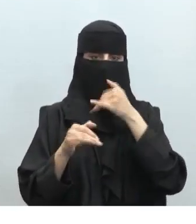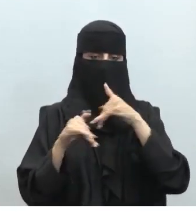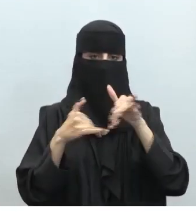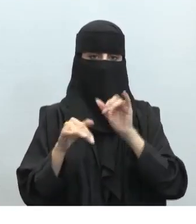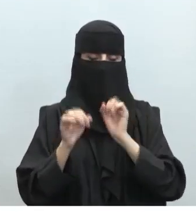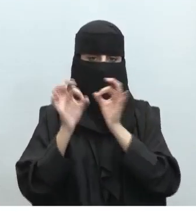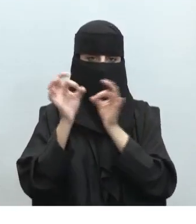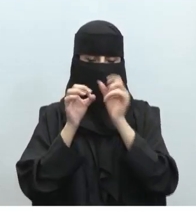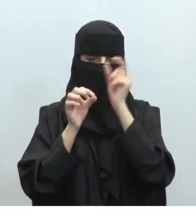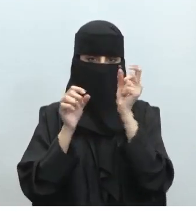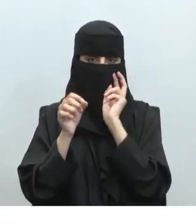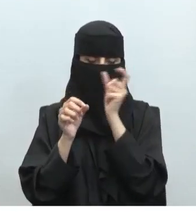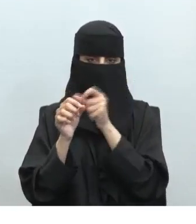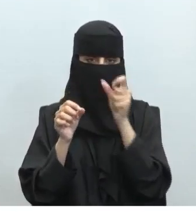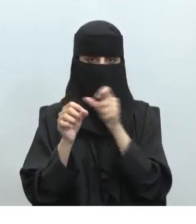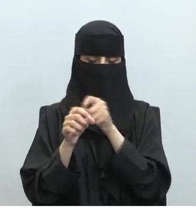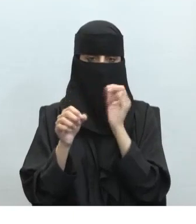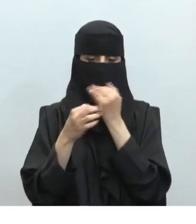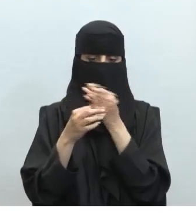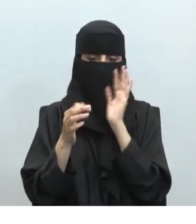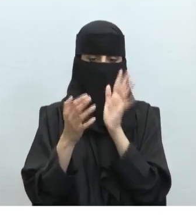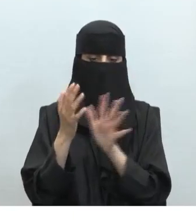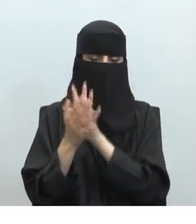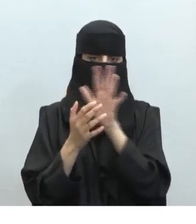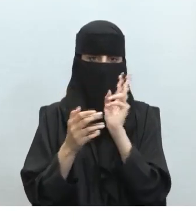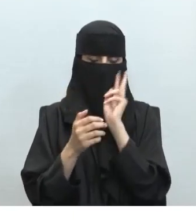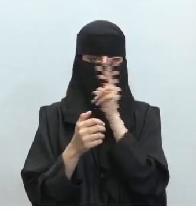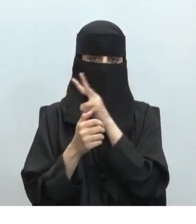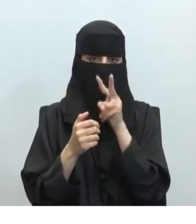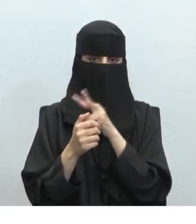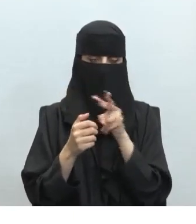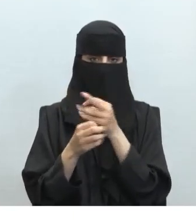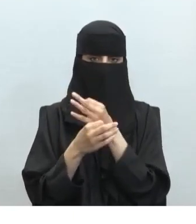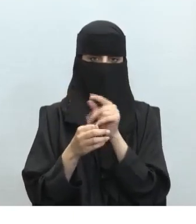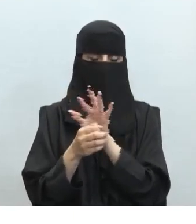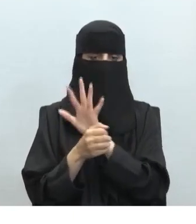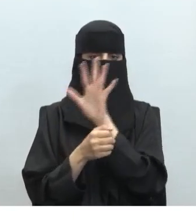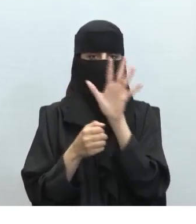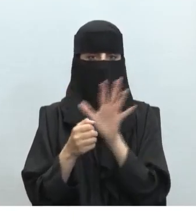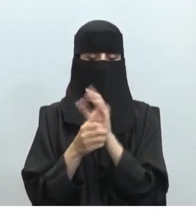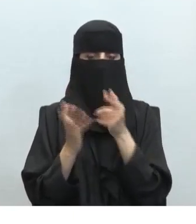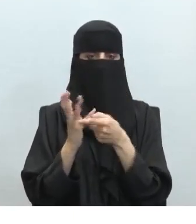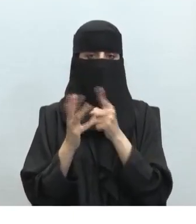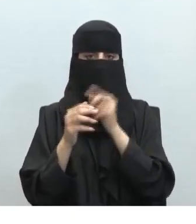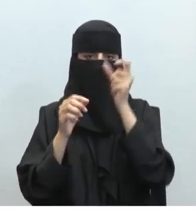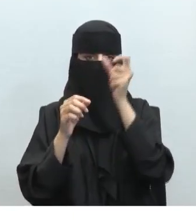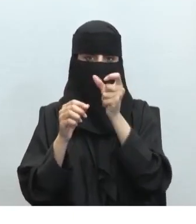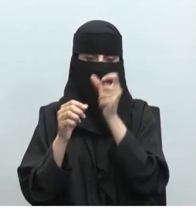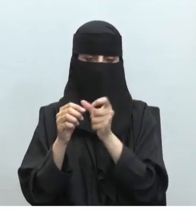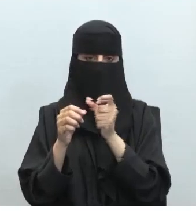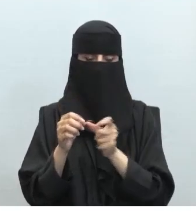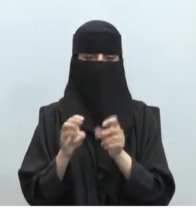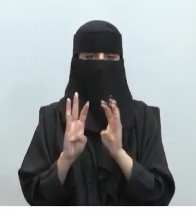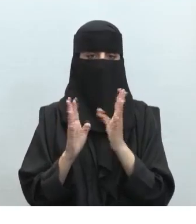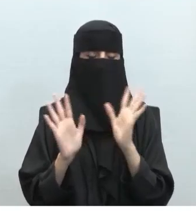نقصد مخطط السلاله هنا في هذا الشكل ذكرنا بان مخطط السلاله شكل يتتبع وراثه صفه معينه خلال